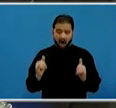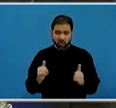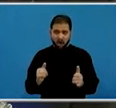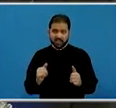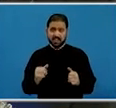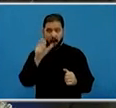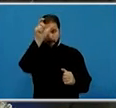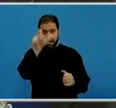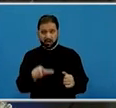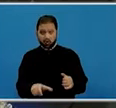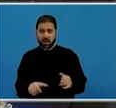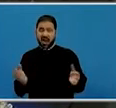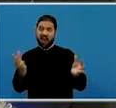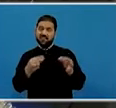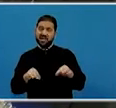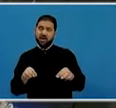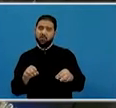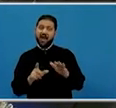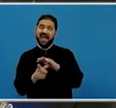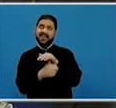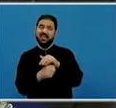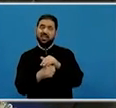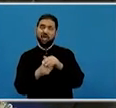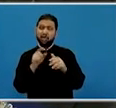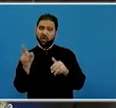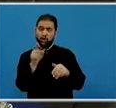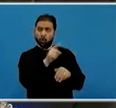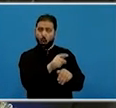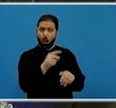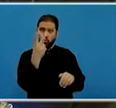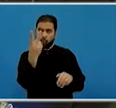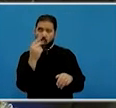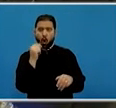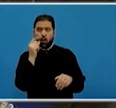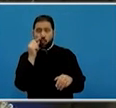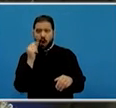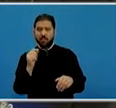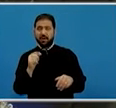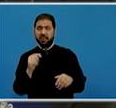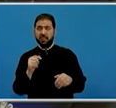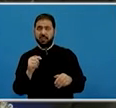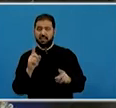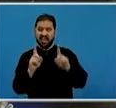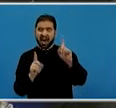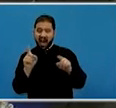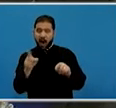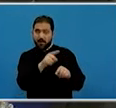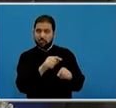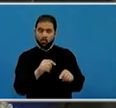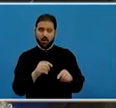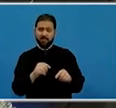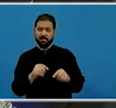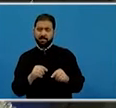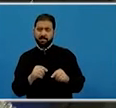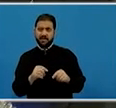a fiecăruia dintre cele două persoane și o raportare a lor la Mântuitorul Iisus Hristos, care în